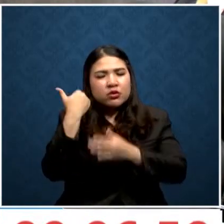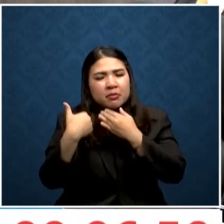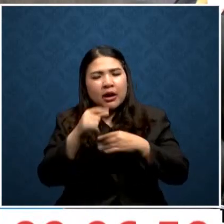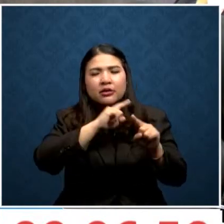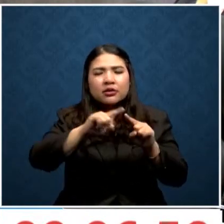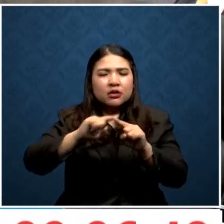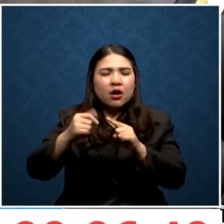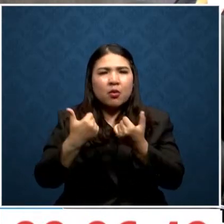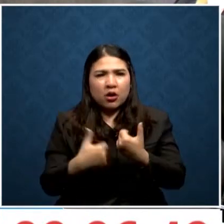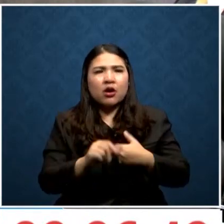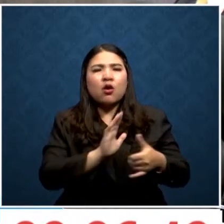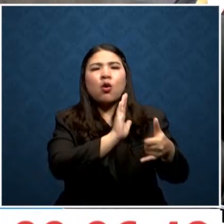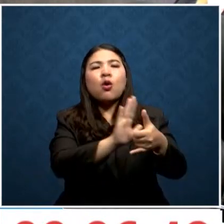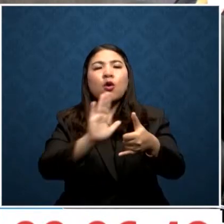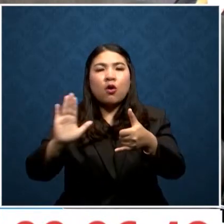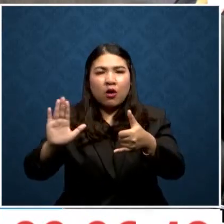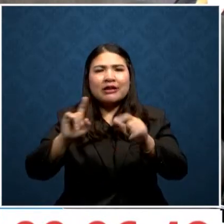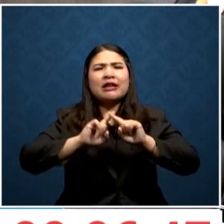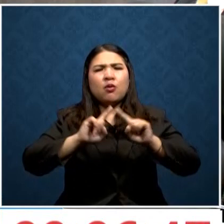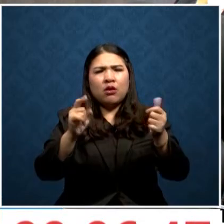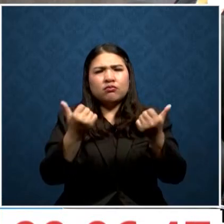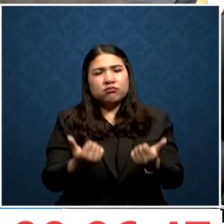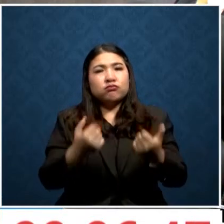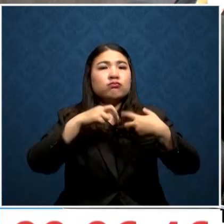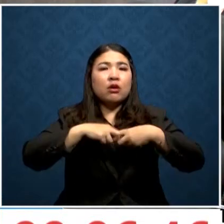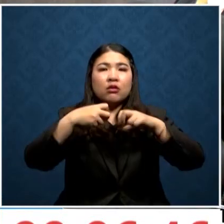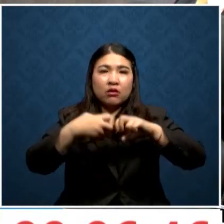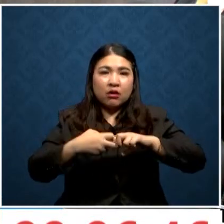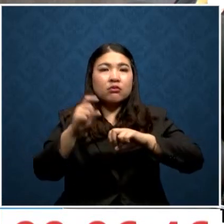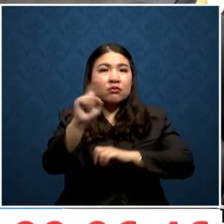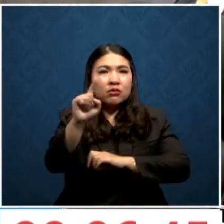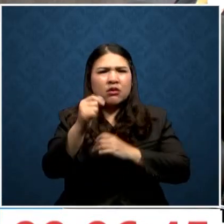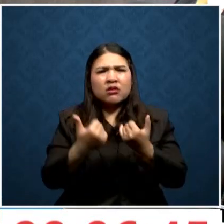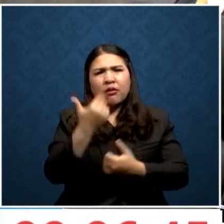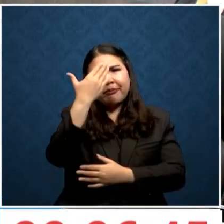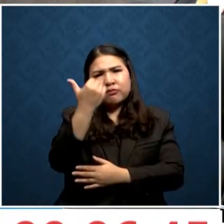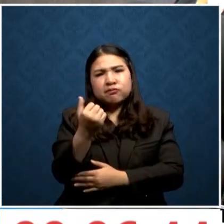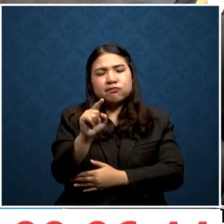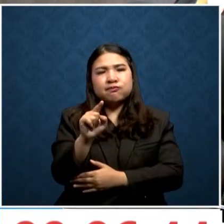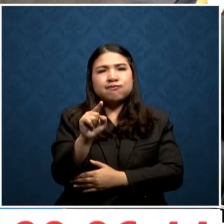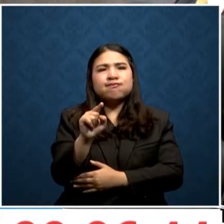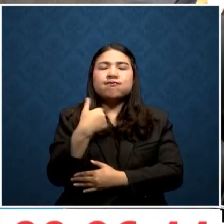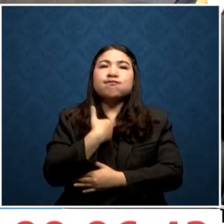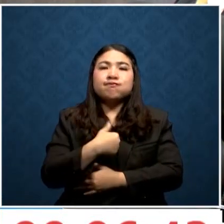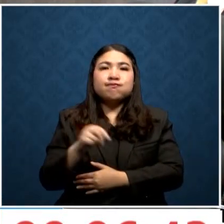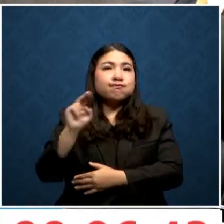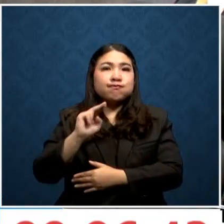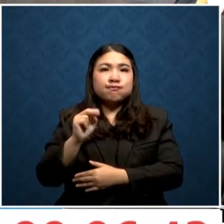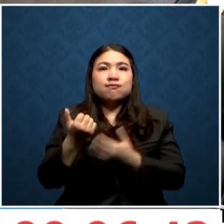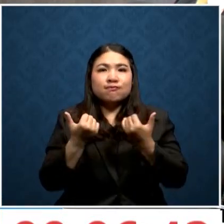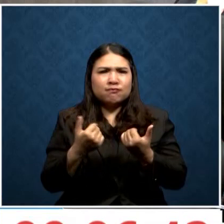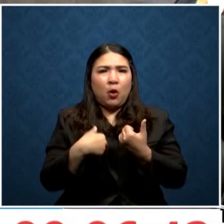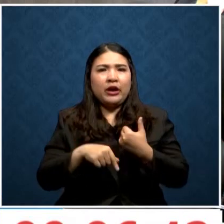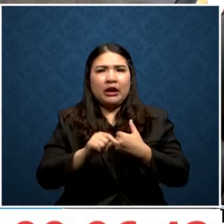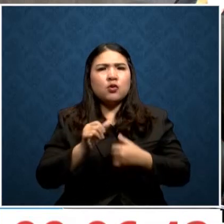ท้อนถึงเนื้อตัวของพวกเรานะฮะแต่ว่าปัญหาเกิดอะไรขึ้นนะฮะทำไมเราถึงได้ไม่ใช้การที่เร